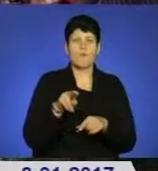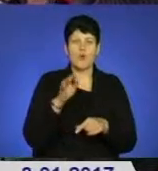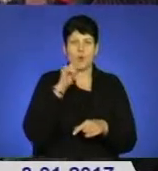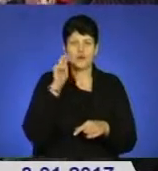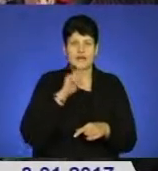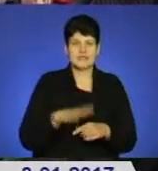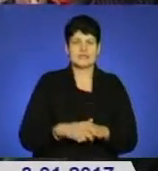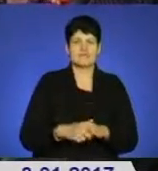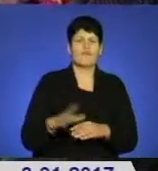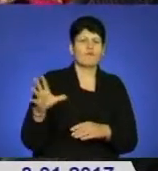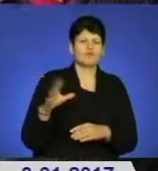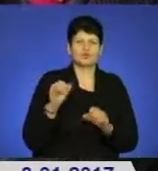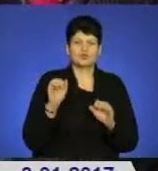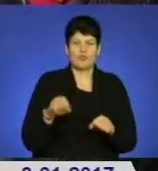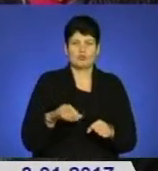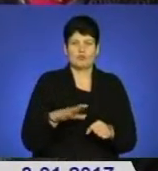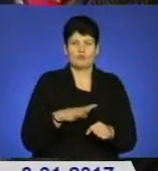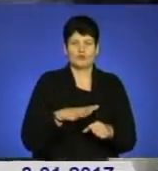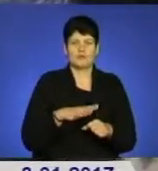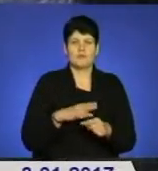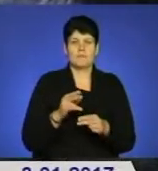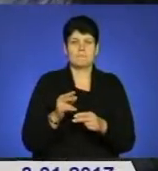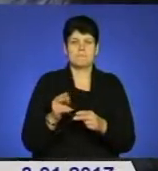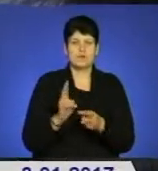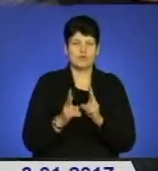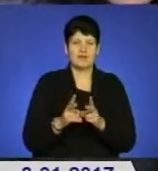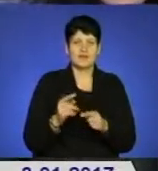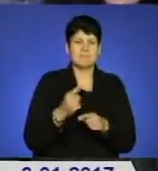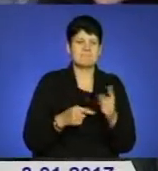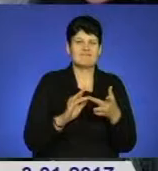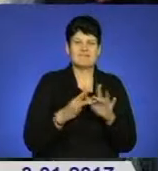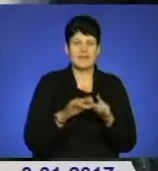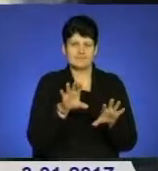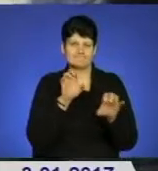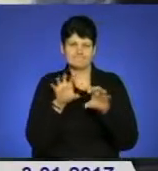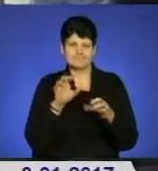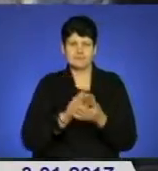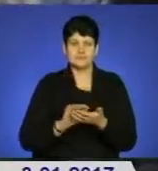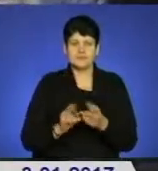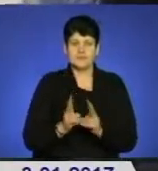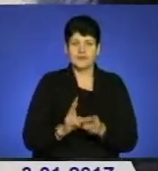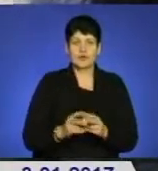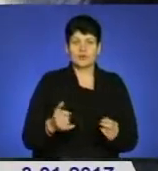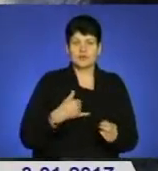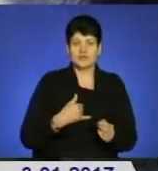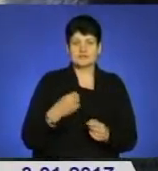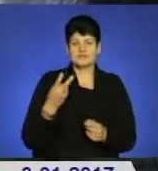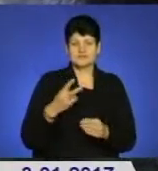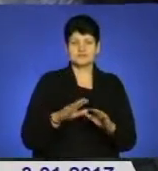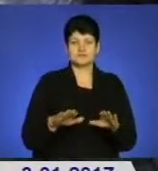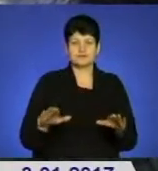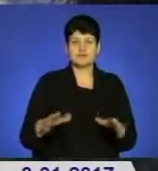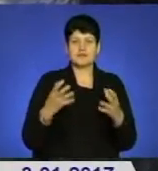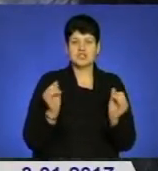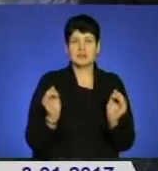що можна було приготовити, пів інтернету приготовлено. Ми святкували цей Новий рік з нашою сім'єю. У нас двійнятка, хлопчик і дівчинка, вони